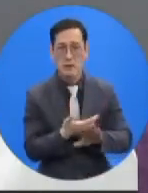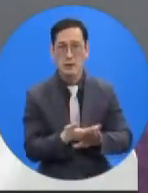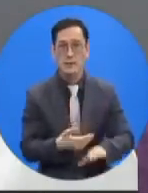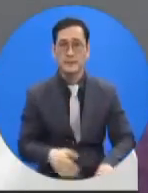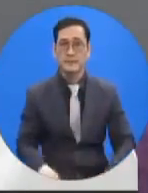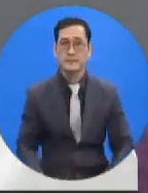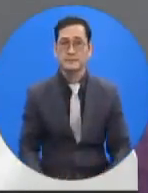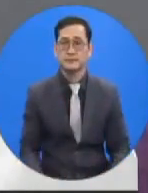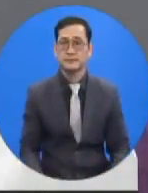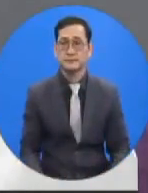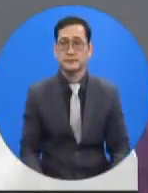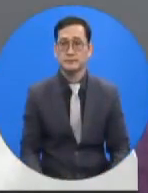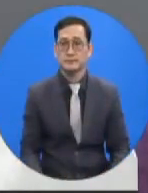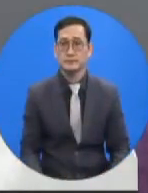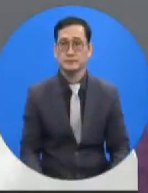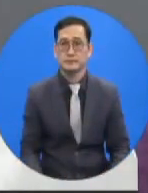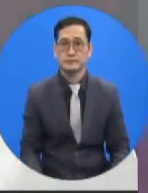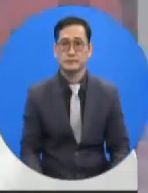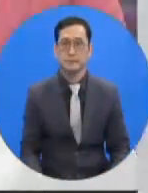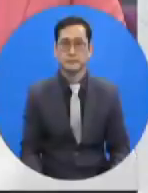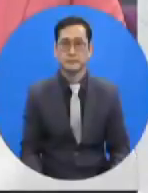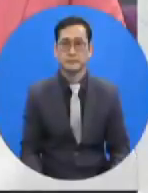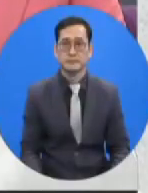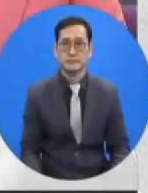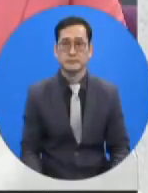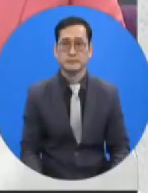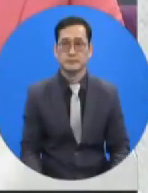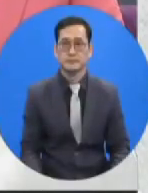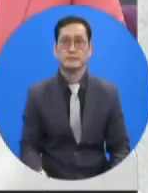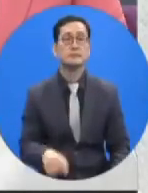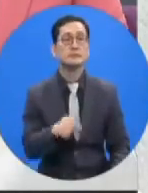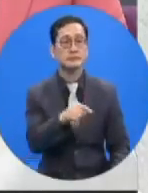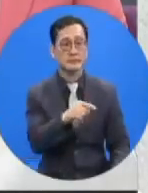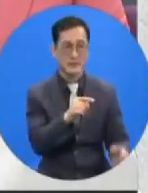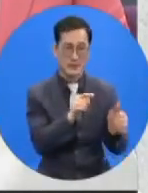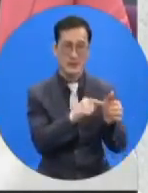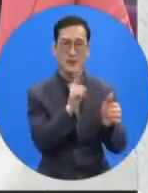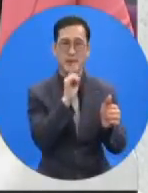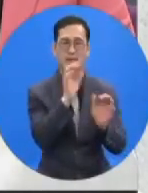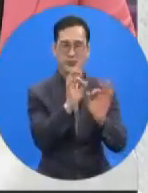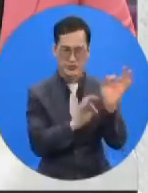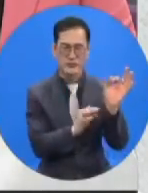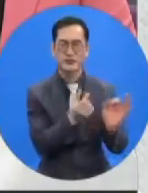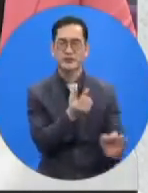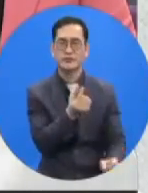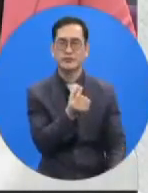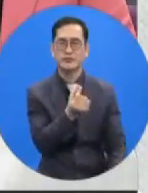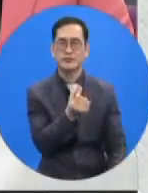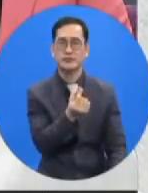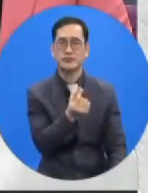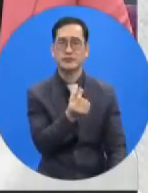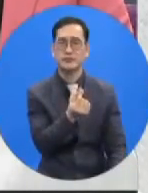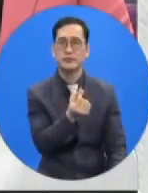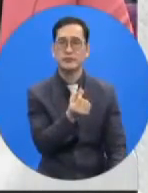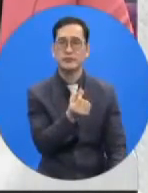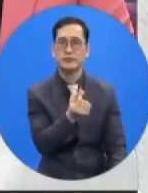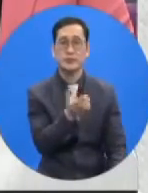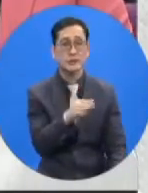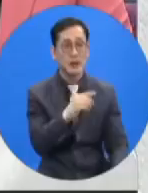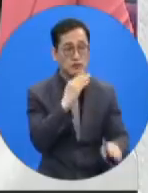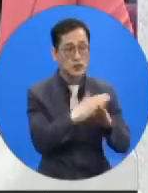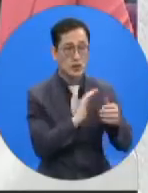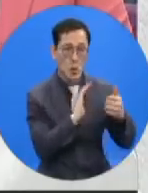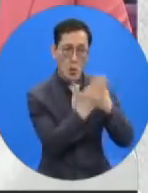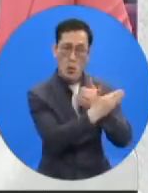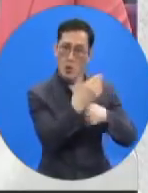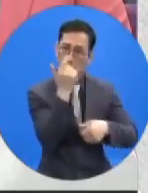때, 저 발언만 놓고 봤을 때요. 물론 잘하신 발언은 아닌 것 같아요. 개인적으로도. 그런데 왜 저 발언이 북한을 옹호한